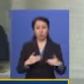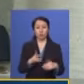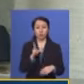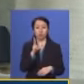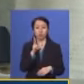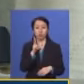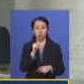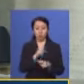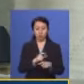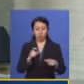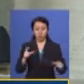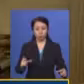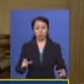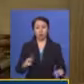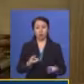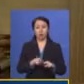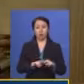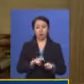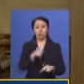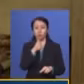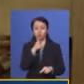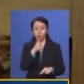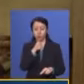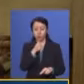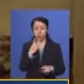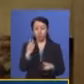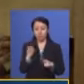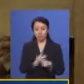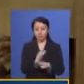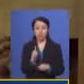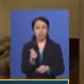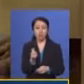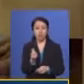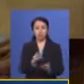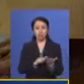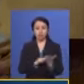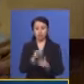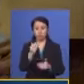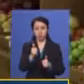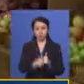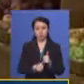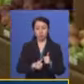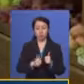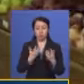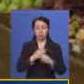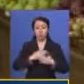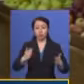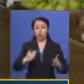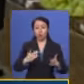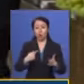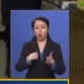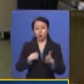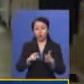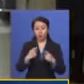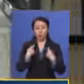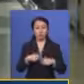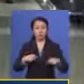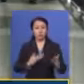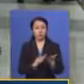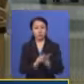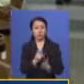количество североказахстанцев, которые распробовали все прелести безналичного расчета, растет с каждым днем. Купить, продать или заплатить за